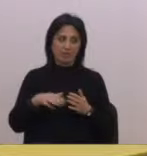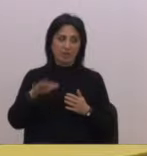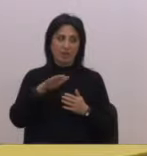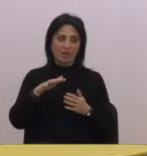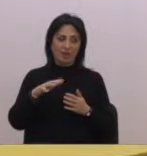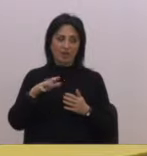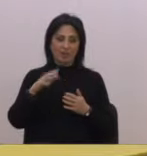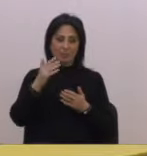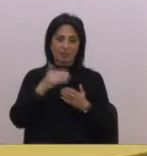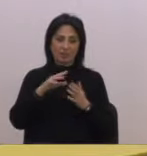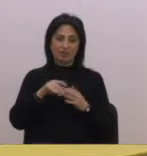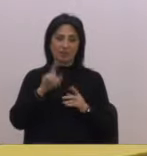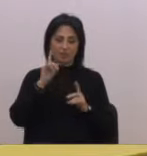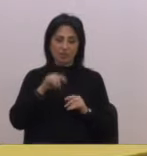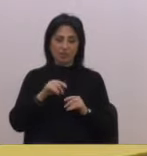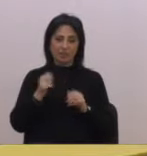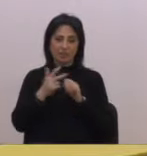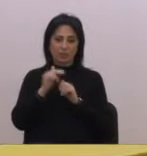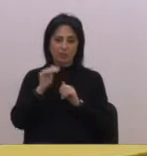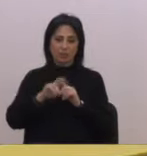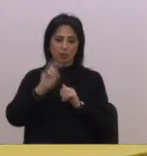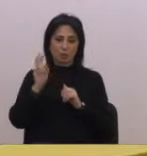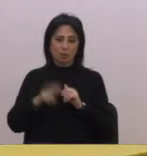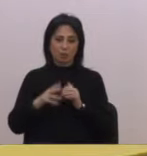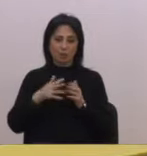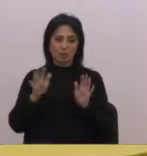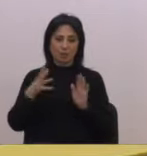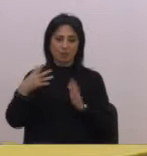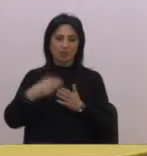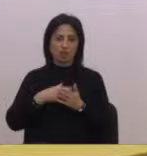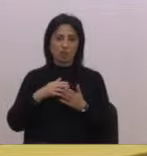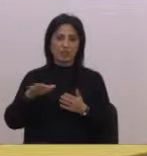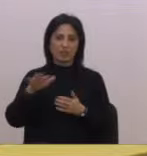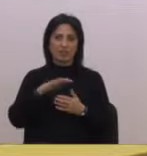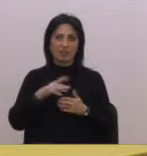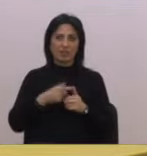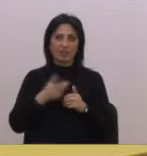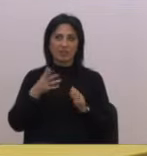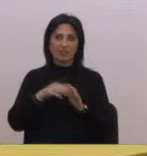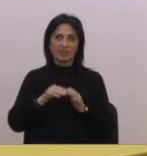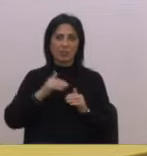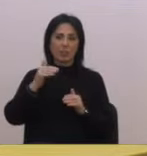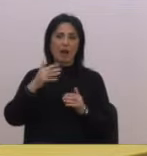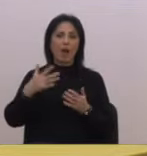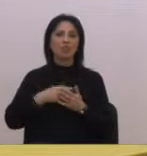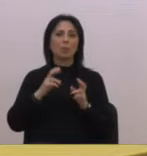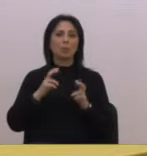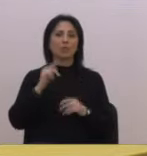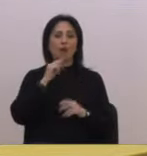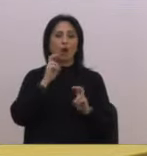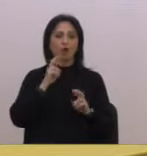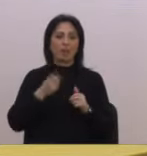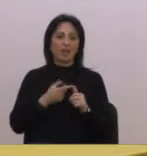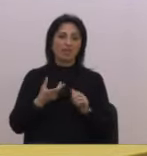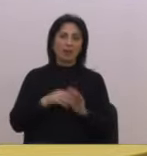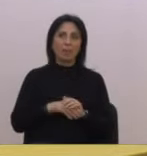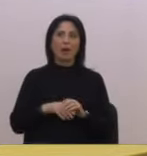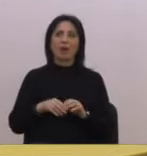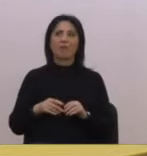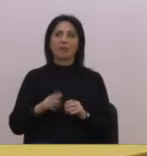რიცხვში ეს იცით რომ $13,000-ზე მეტი შემოსავლების ქვეყნები ითვლებიან მაღალი შემოსავლების ეკონომიკებად. Რა თქმა